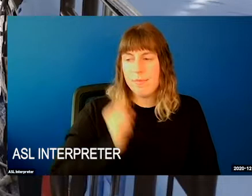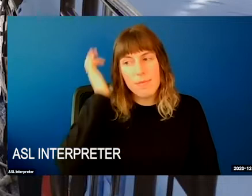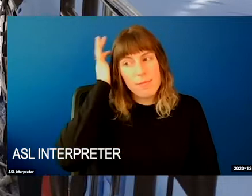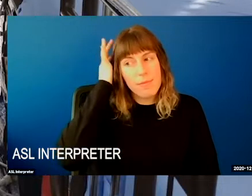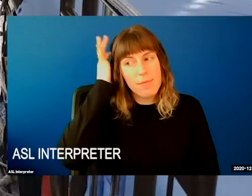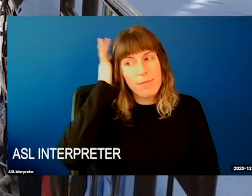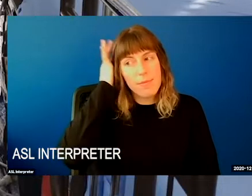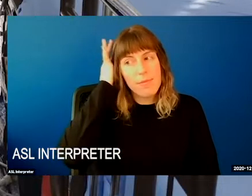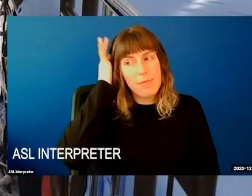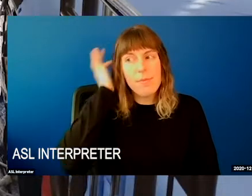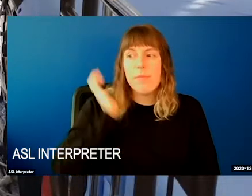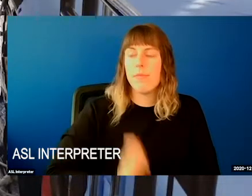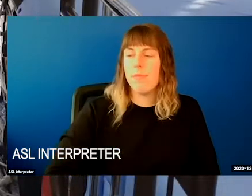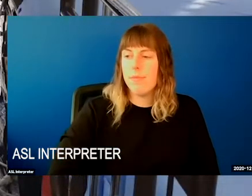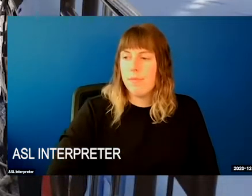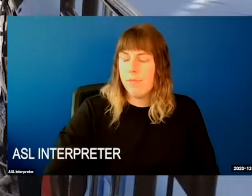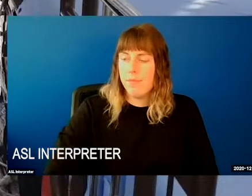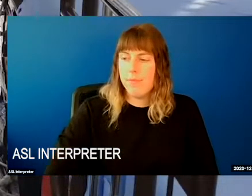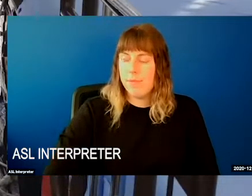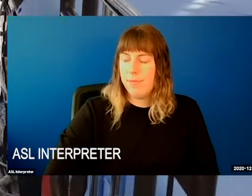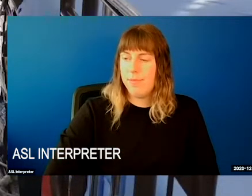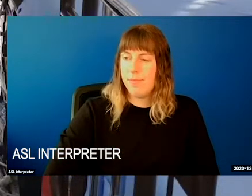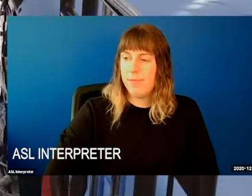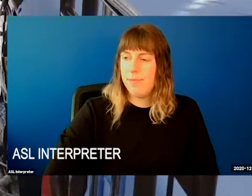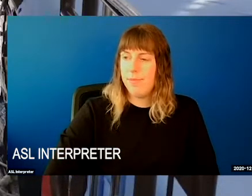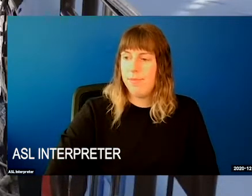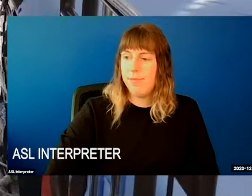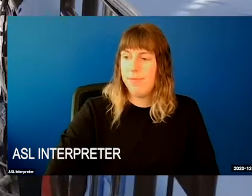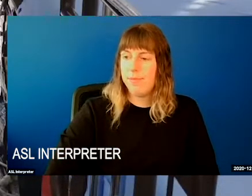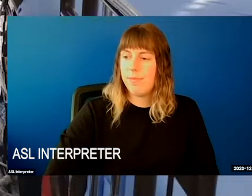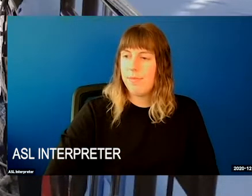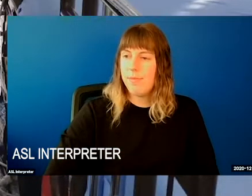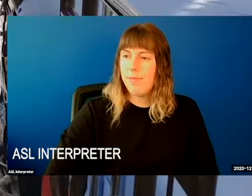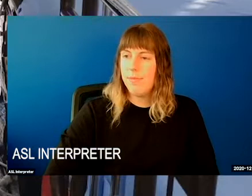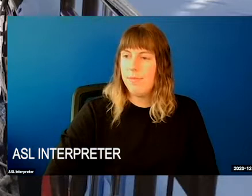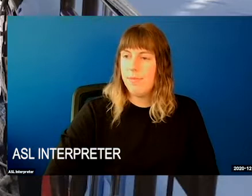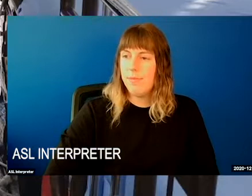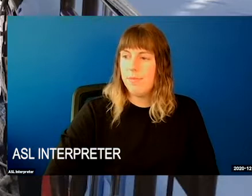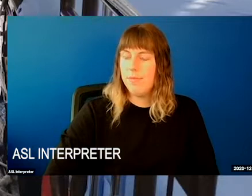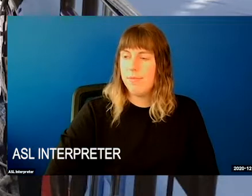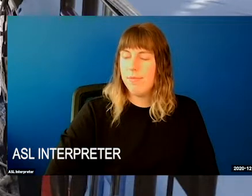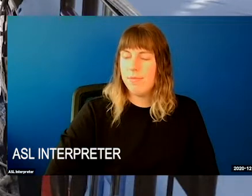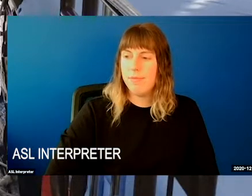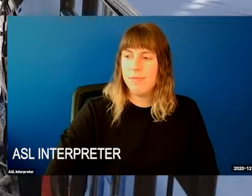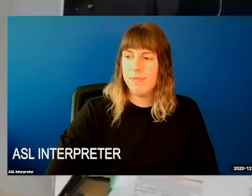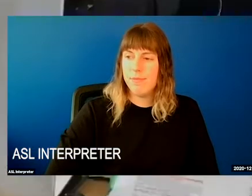pendant un bon bout de temps. J'avais aussi des assistants qui se sont portés volontaires pour m'aider.